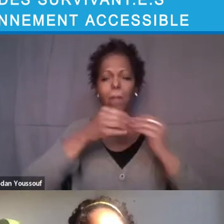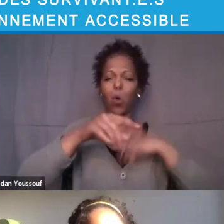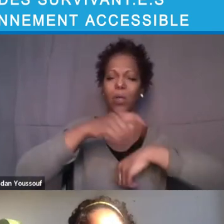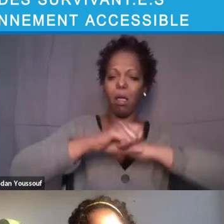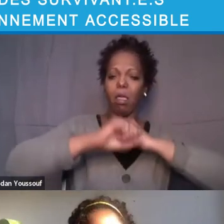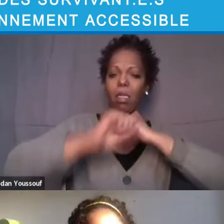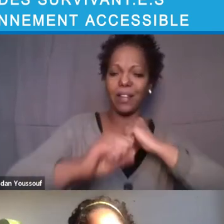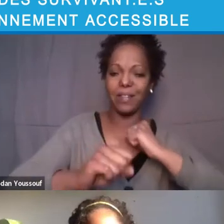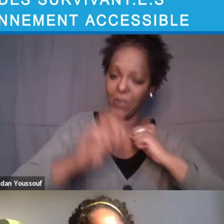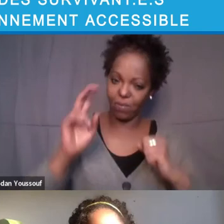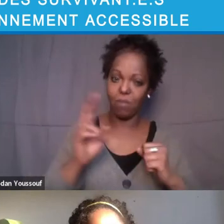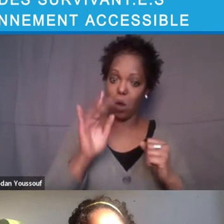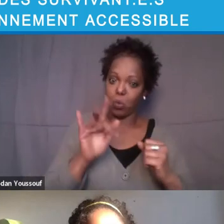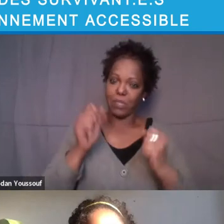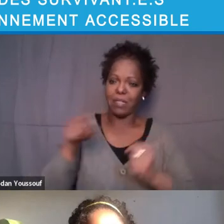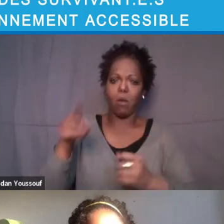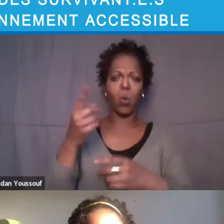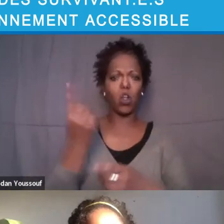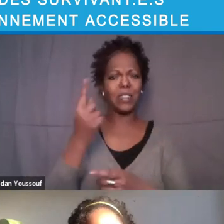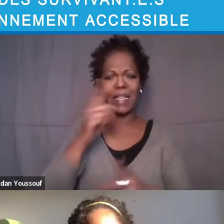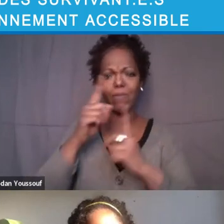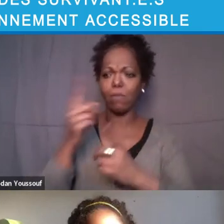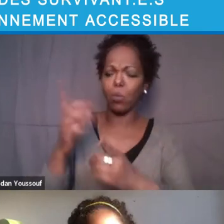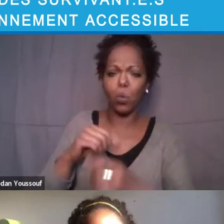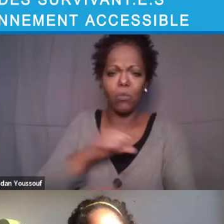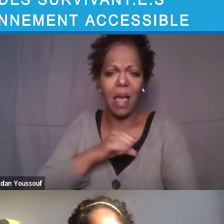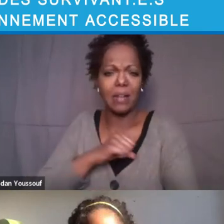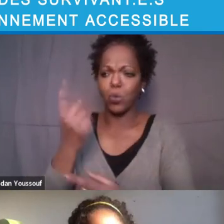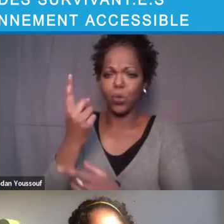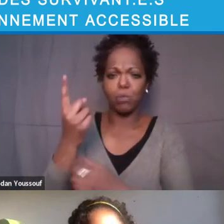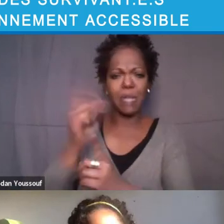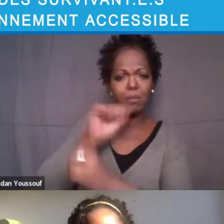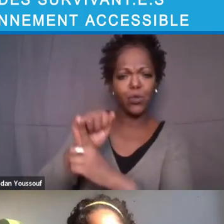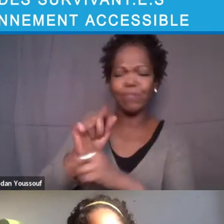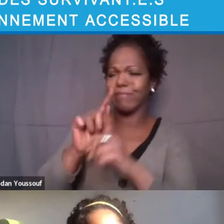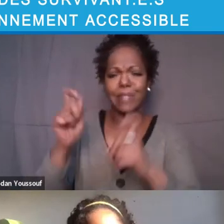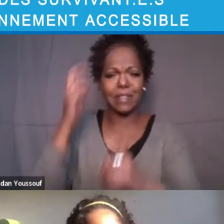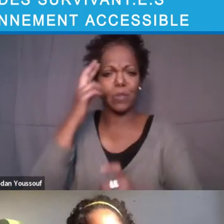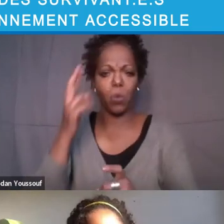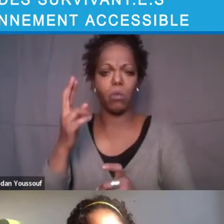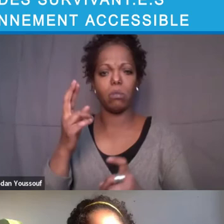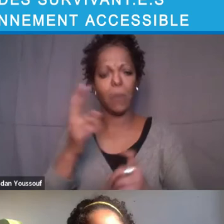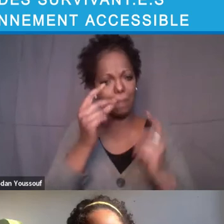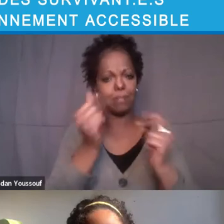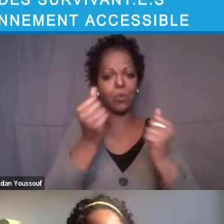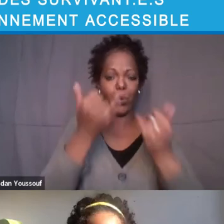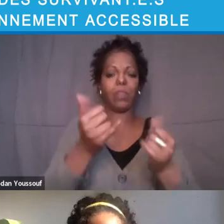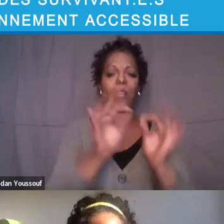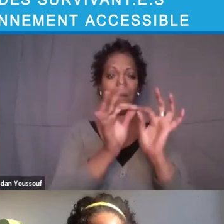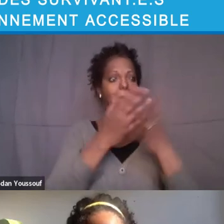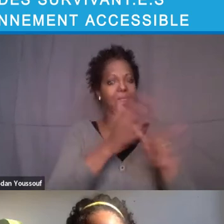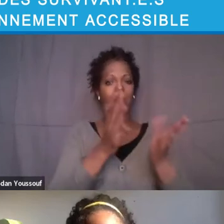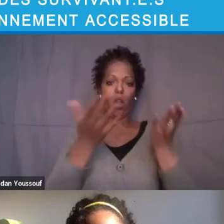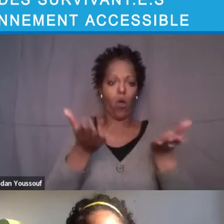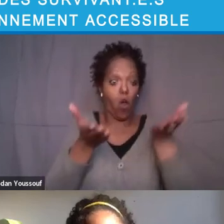pour eux. C'est sûr que ça prend des rendez-vous et tout ça, mais lorsqu'on voit qu'une personne en